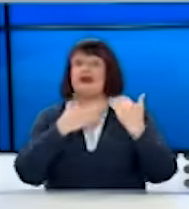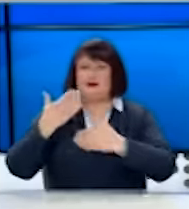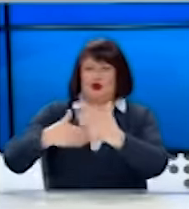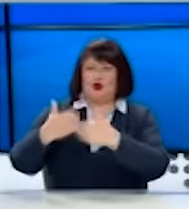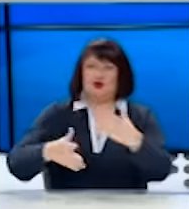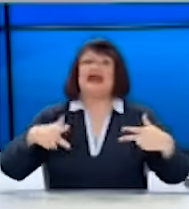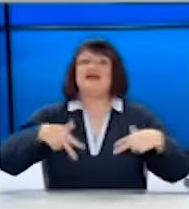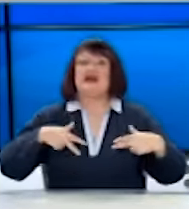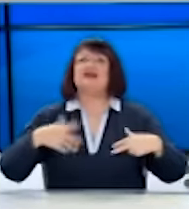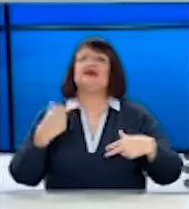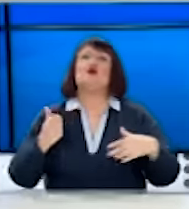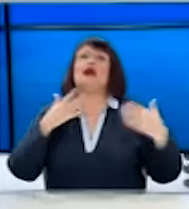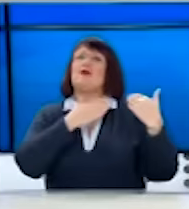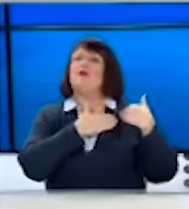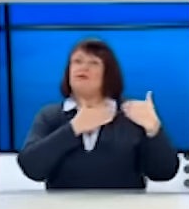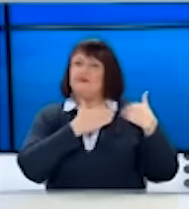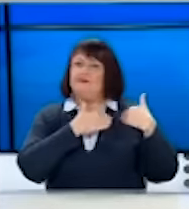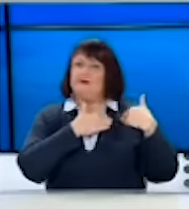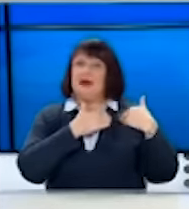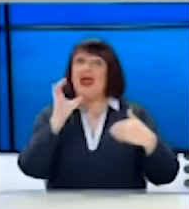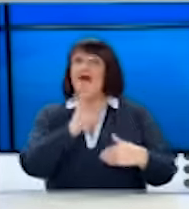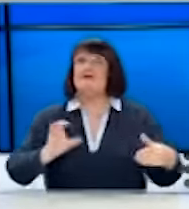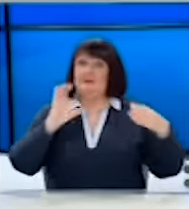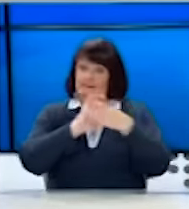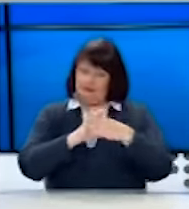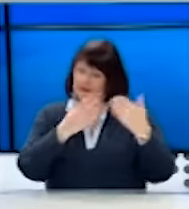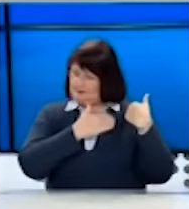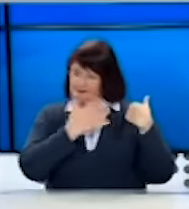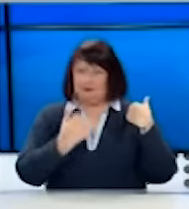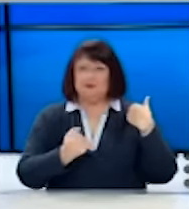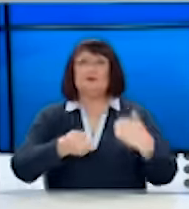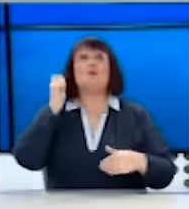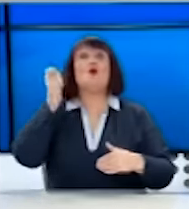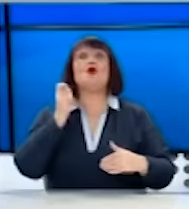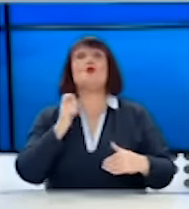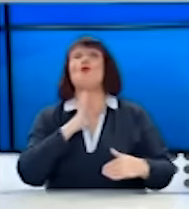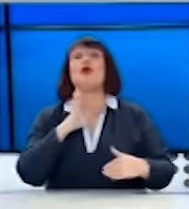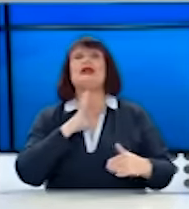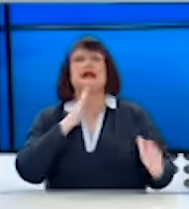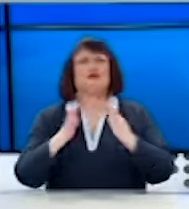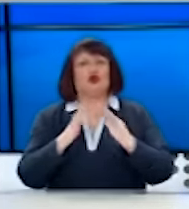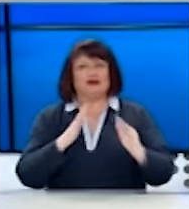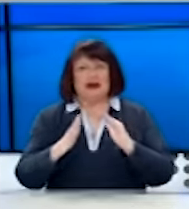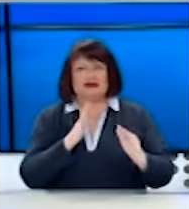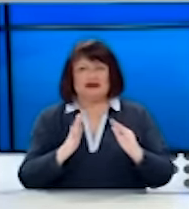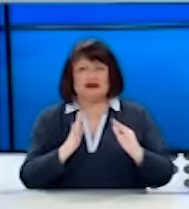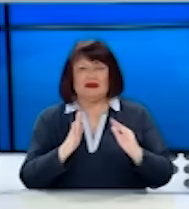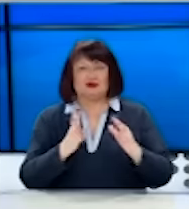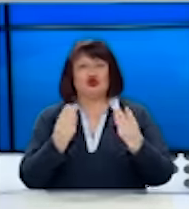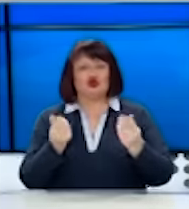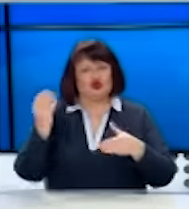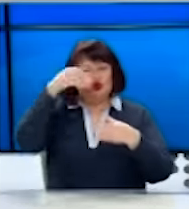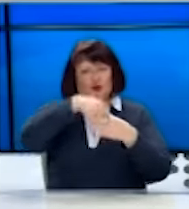των κυβερνήσεων αλλά και της ίδιας της Ευρωπαϊκής Ένωσης η πολιτική προστασία είναι ενταγμένη ως